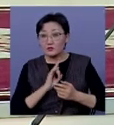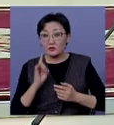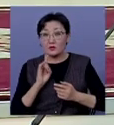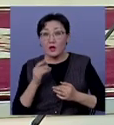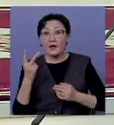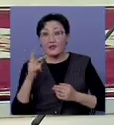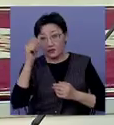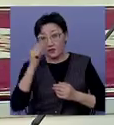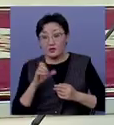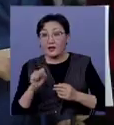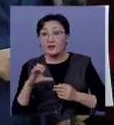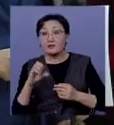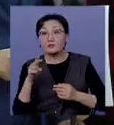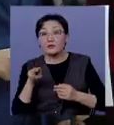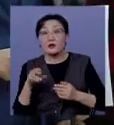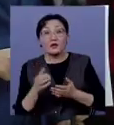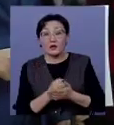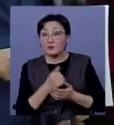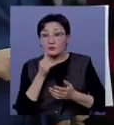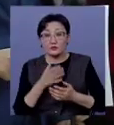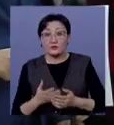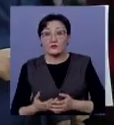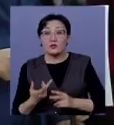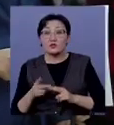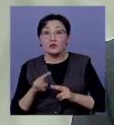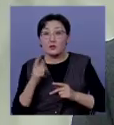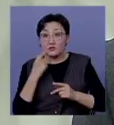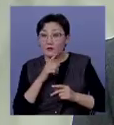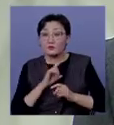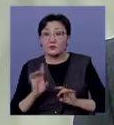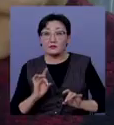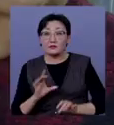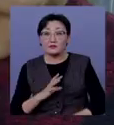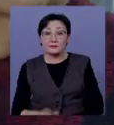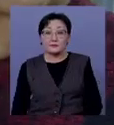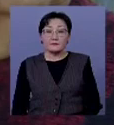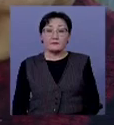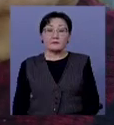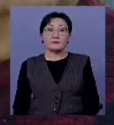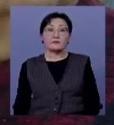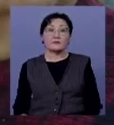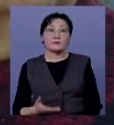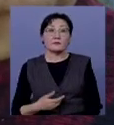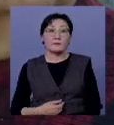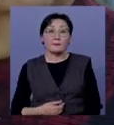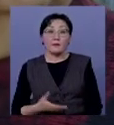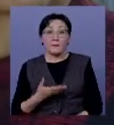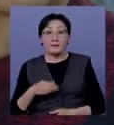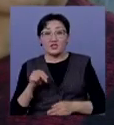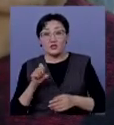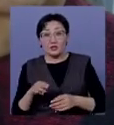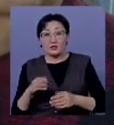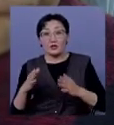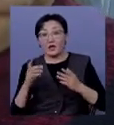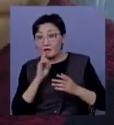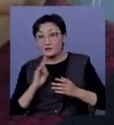екі айдан бері атаулы әлеуметтік көмекке қол жеткізе алмай келе жатқанын жылап тұрып айтты. Бізде WhatsApp-та отырып алған әйелдер, үйлер бар, жайлар